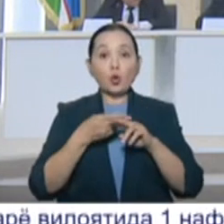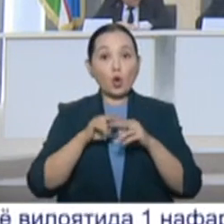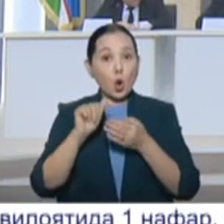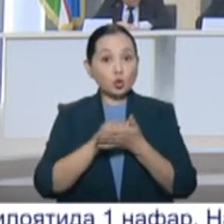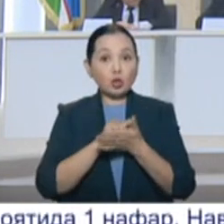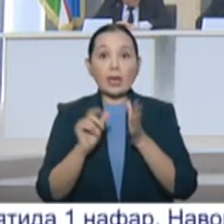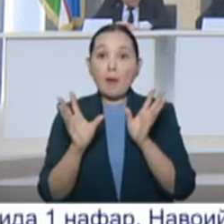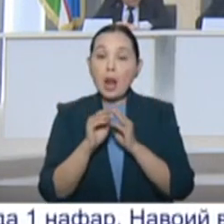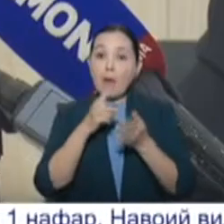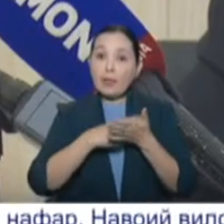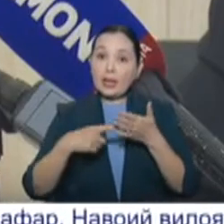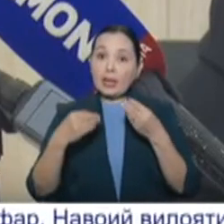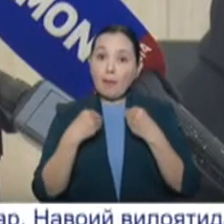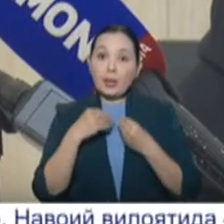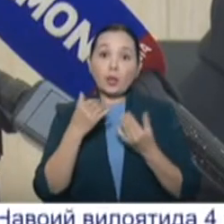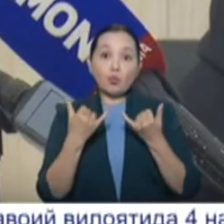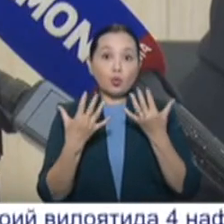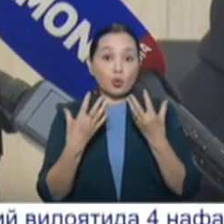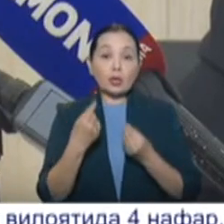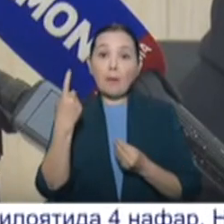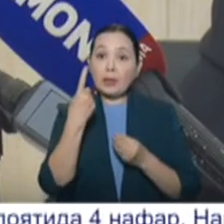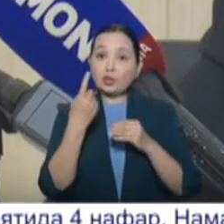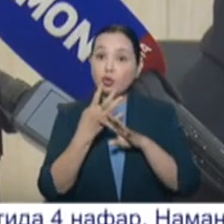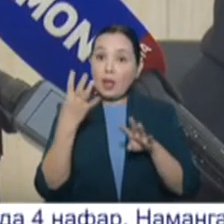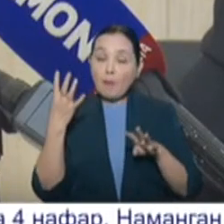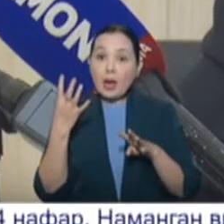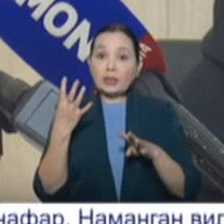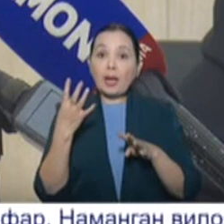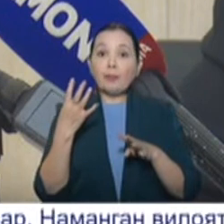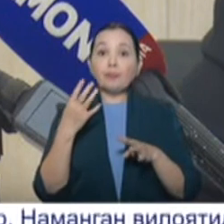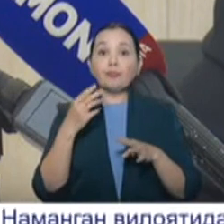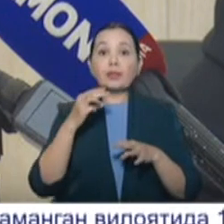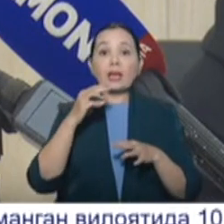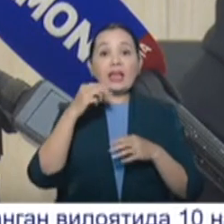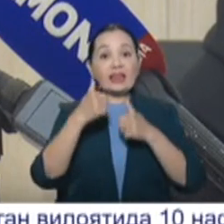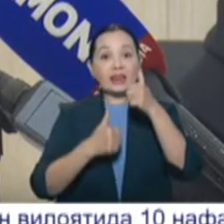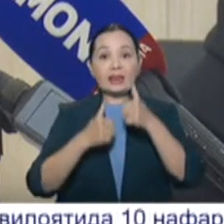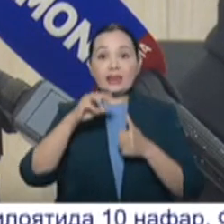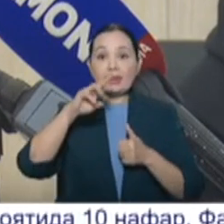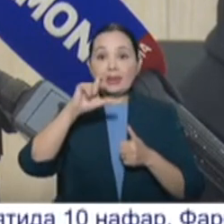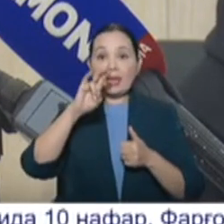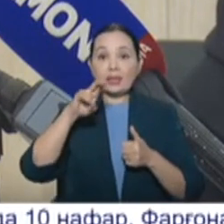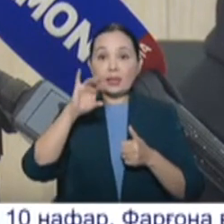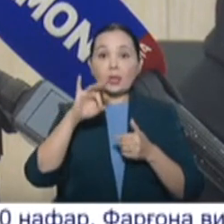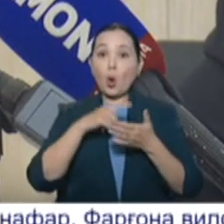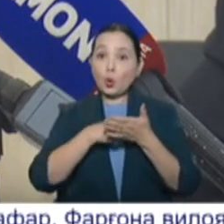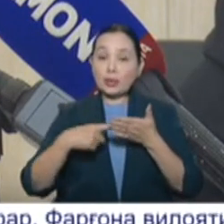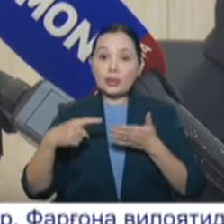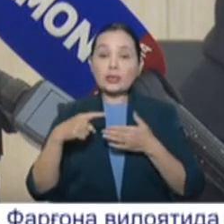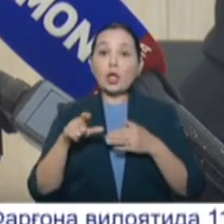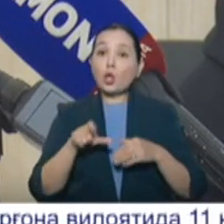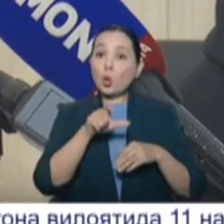bilan belgilab berganlar. Bugungi kunda birinchi navbatda tenderlarni o'tkazish, ya'ni yo'nalishlarni belgilash